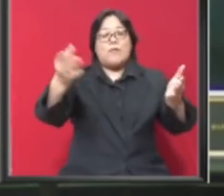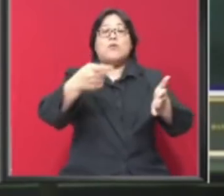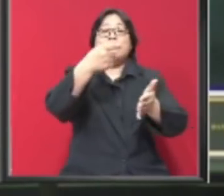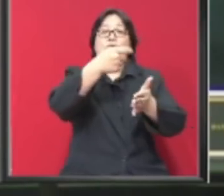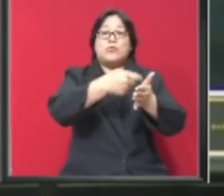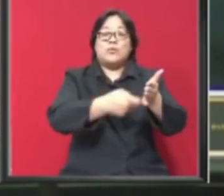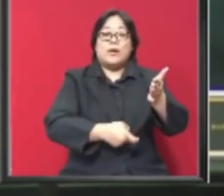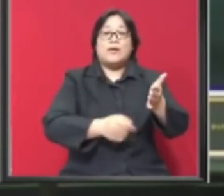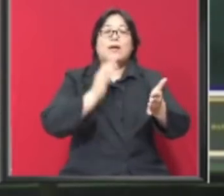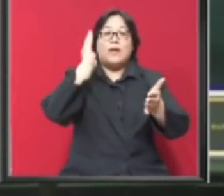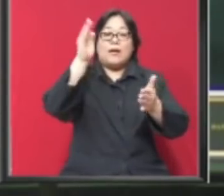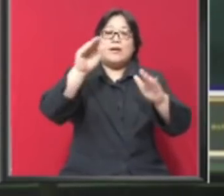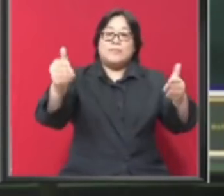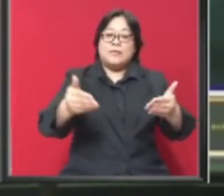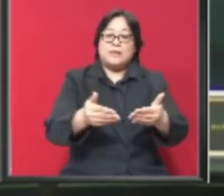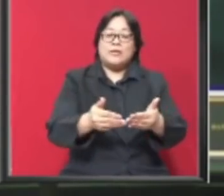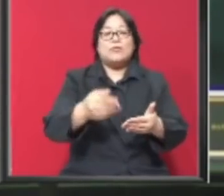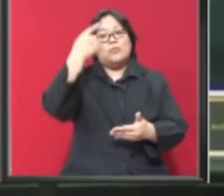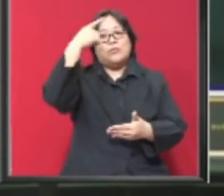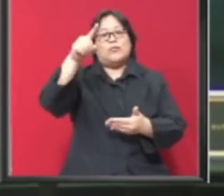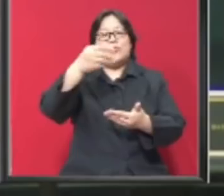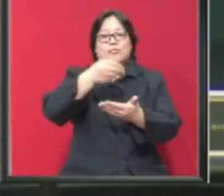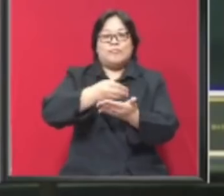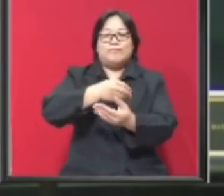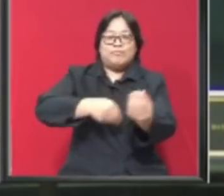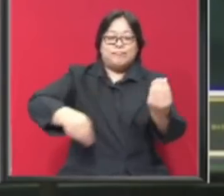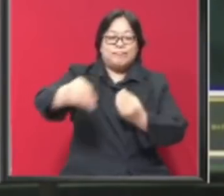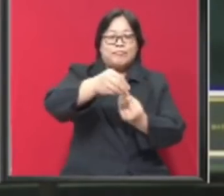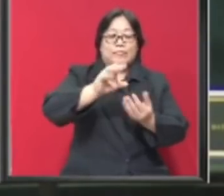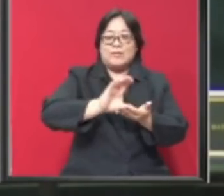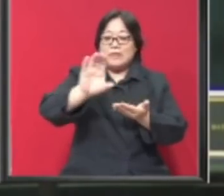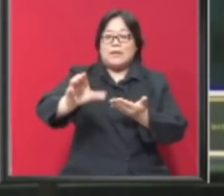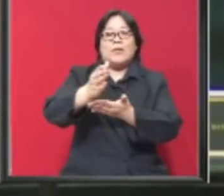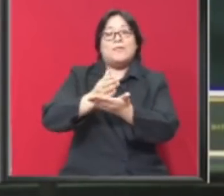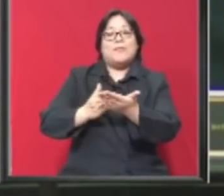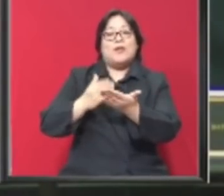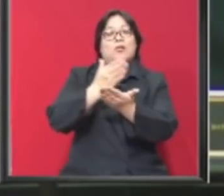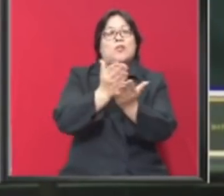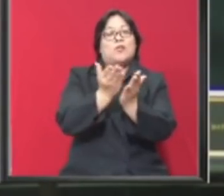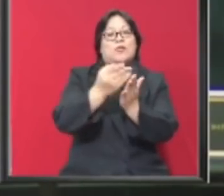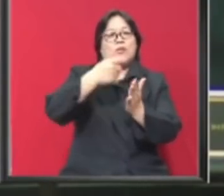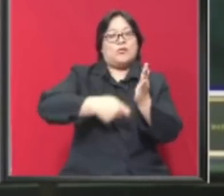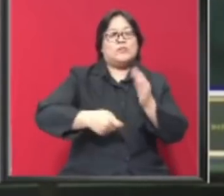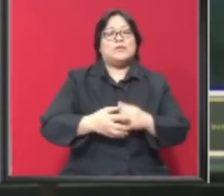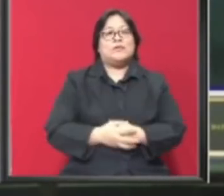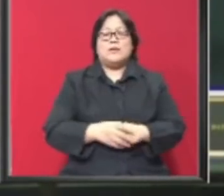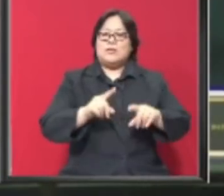yang akan diperkenalkan untuk membiayai sebagian daripada kos belanjawan